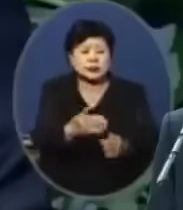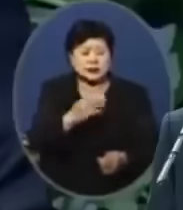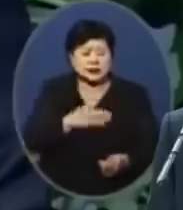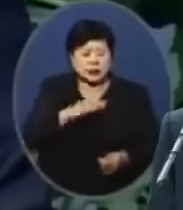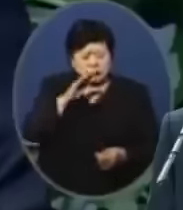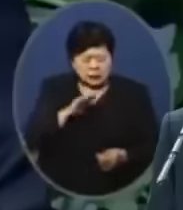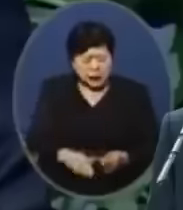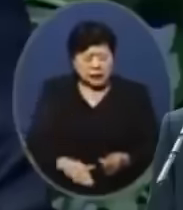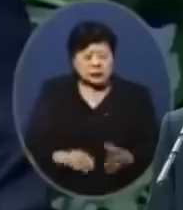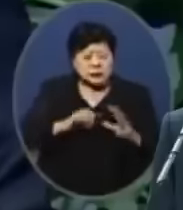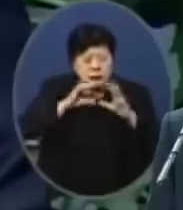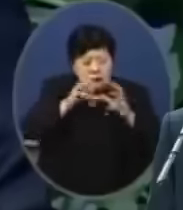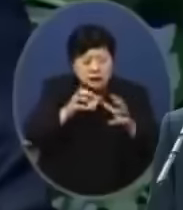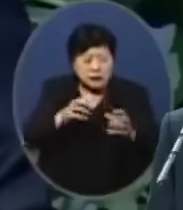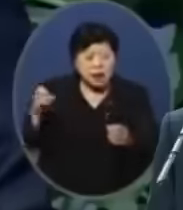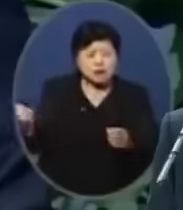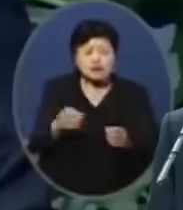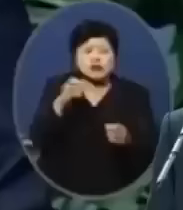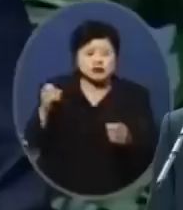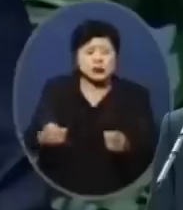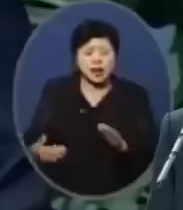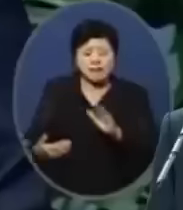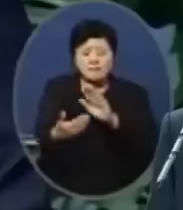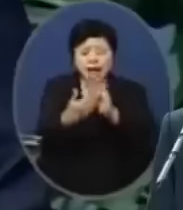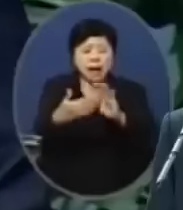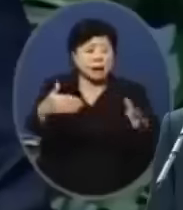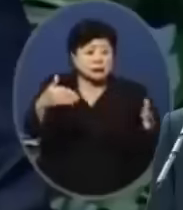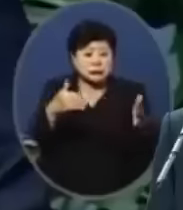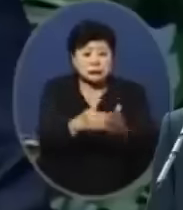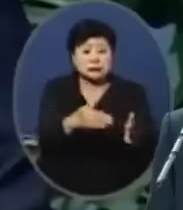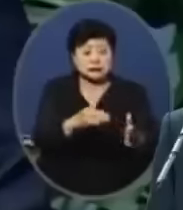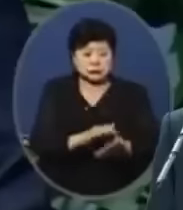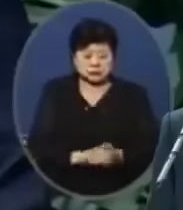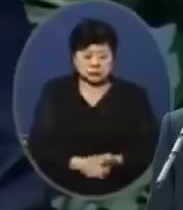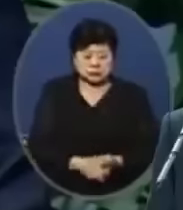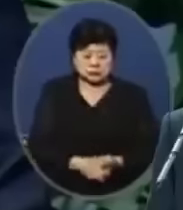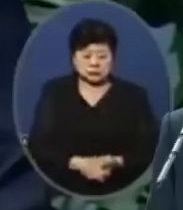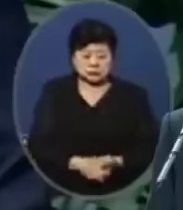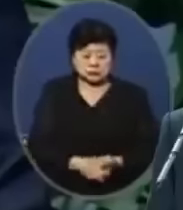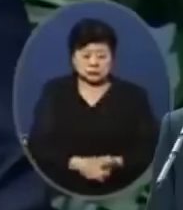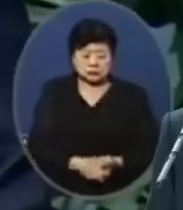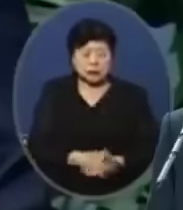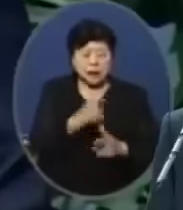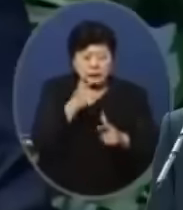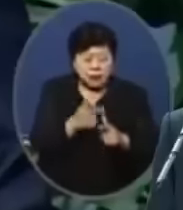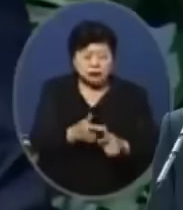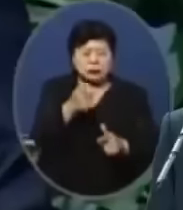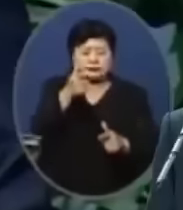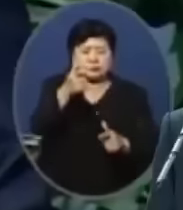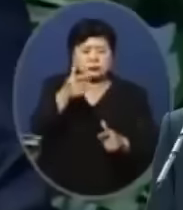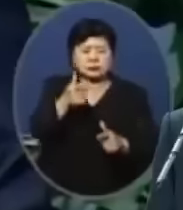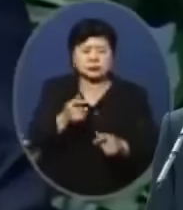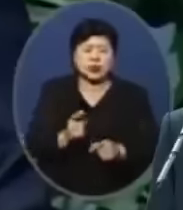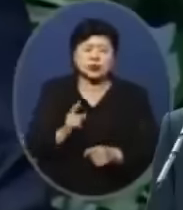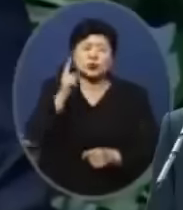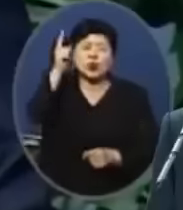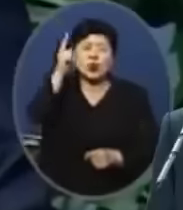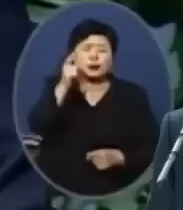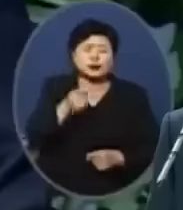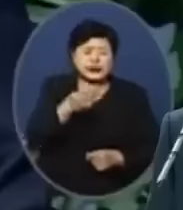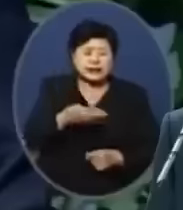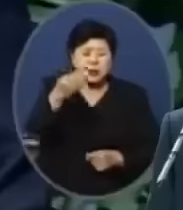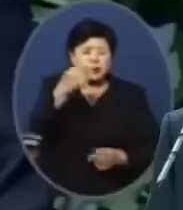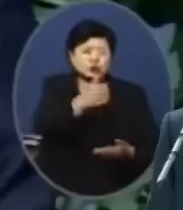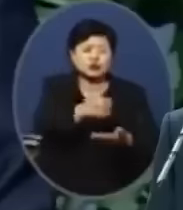낮은 세상의 풍랑을 막아버리고 마시기 때문입니다. 예수님은 차원이 높으신